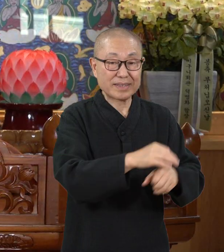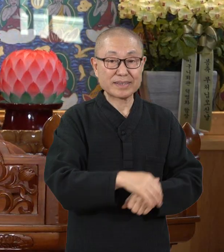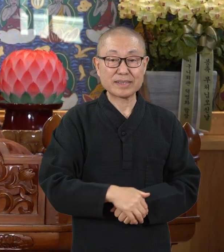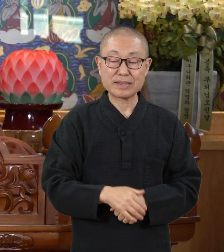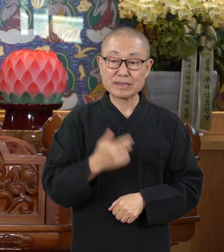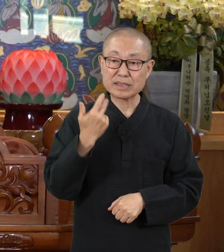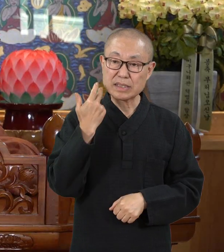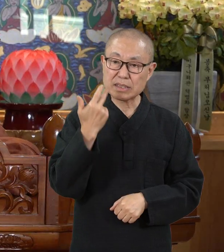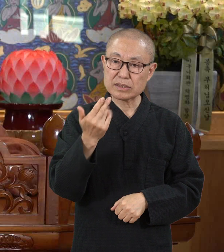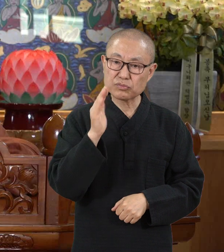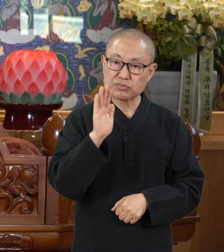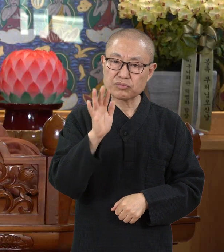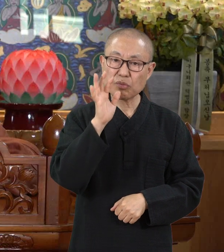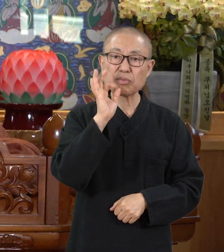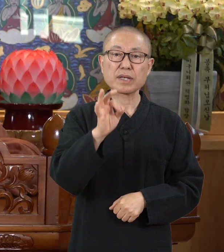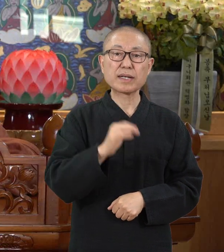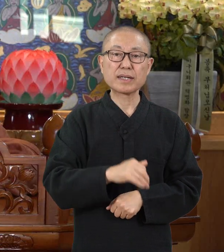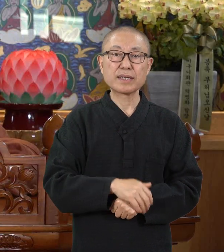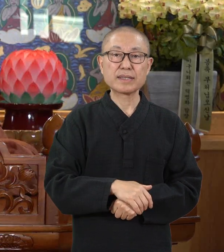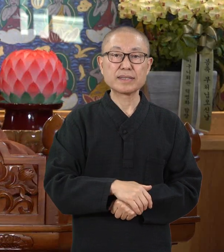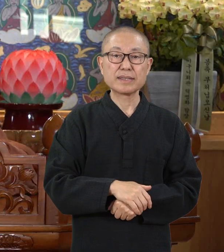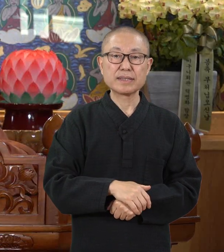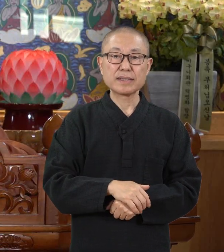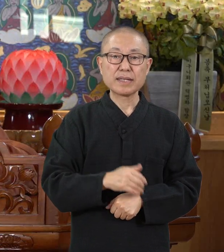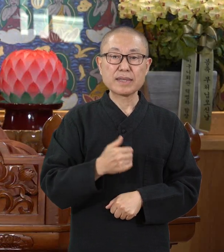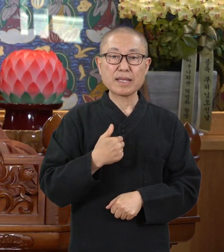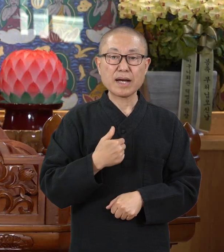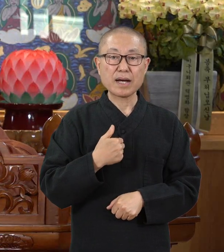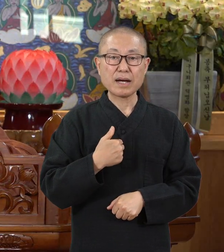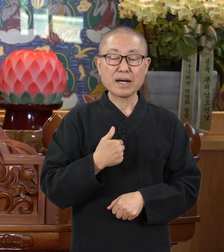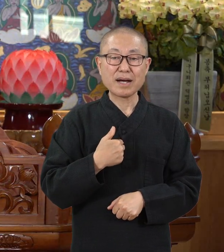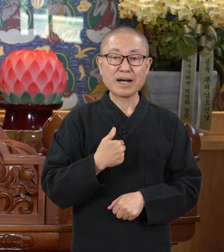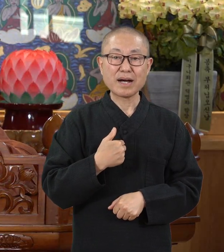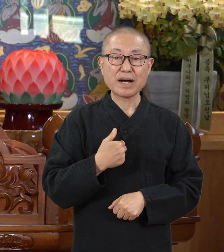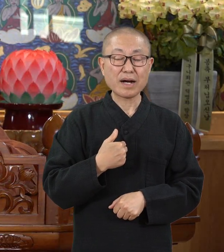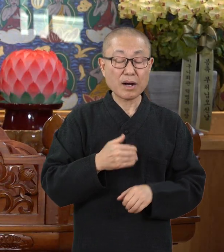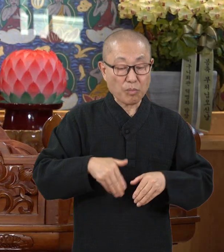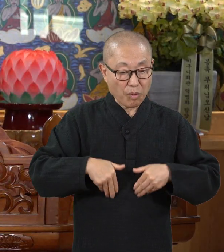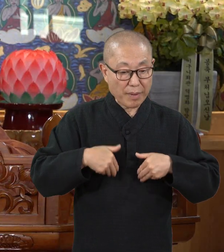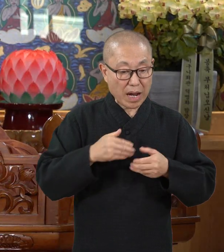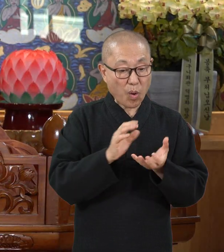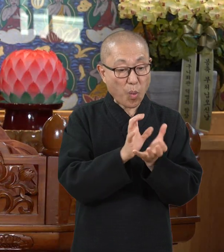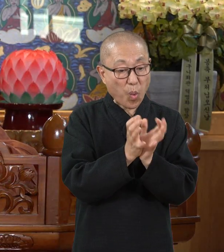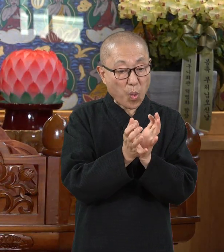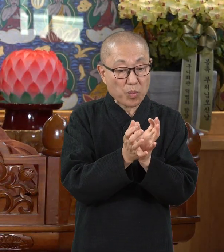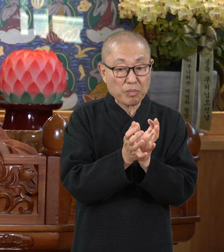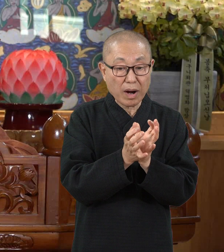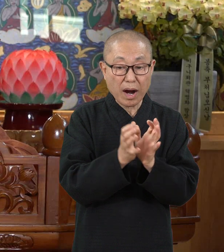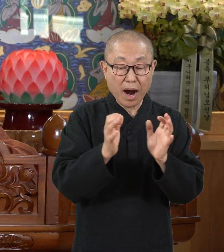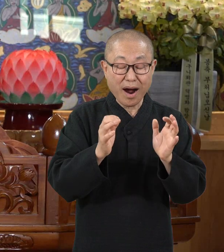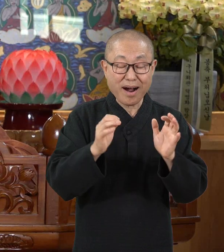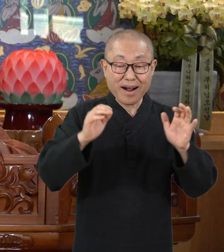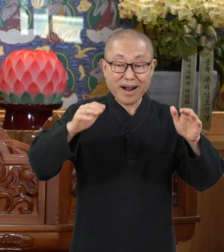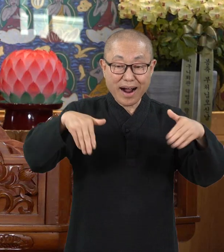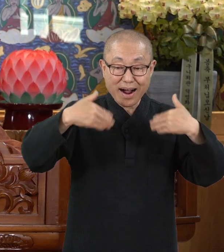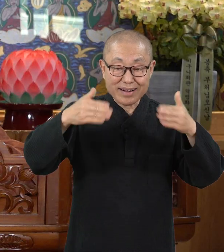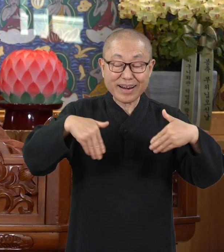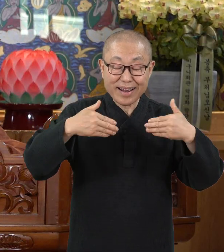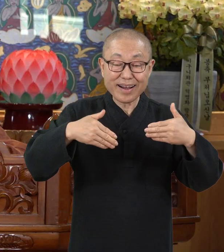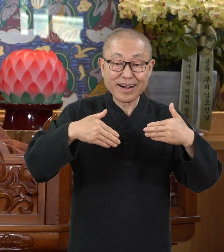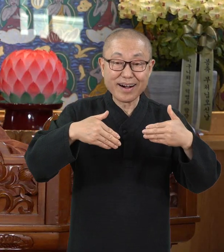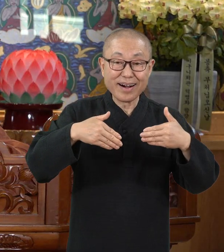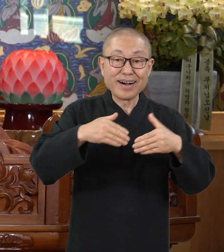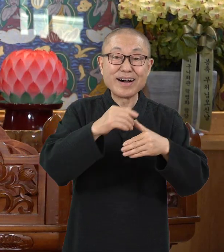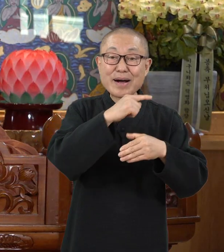한 일주일쯤 지나니까요. 그래서 내가 거기서 봄에 꽃이 피더니 가을에 열매가 맺었구나. 그리고